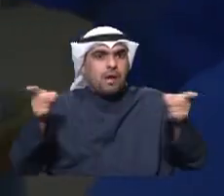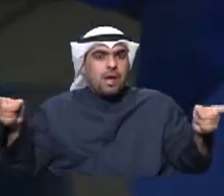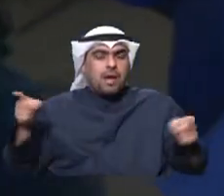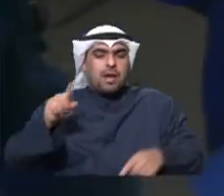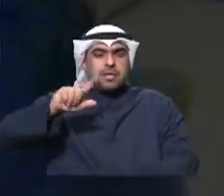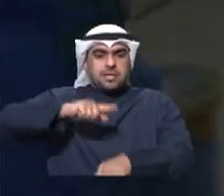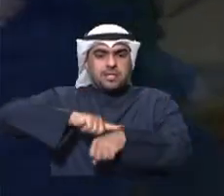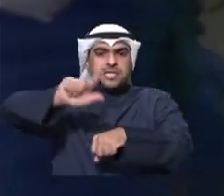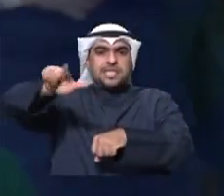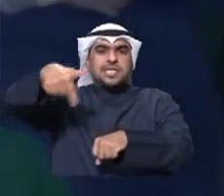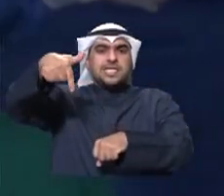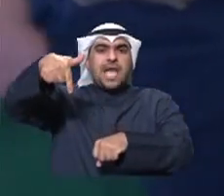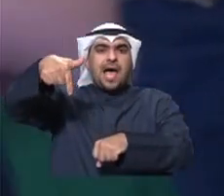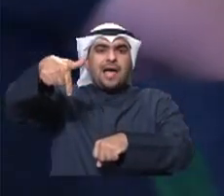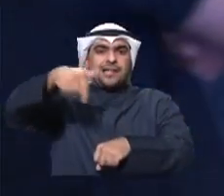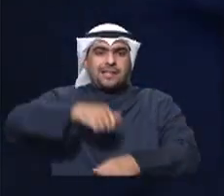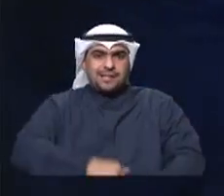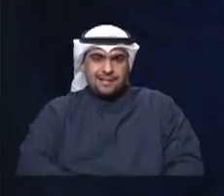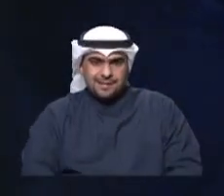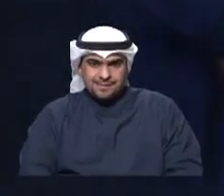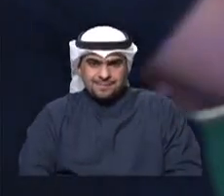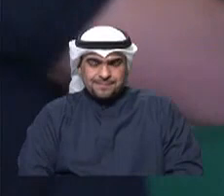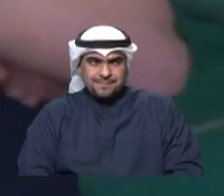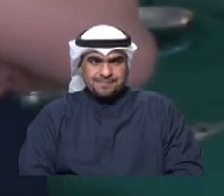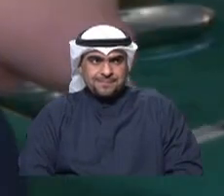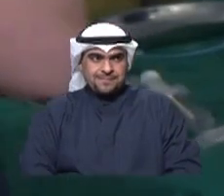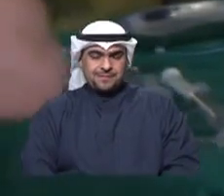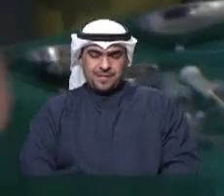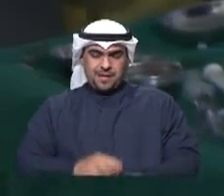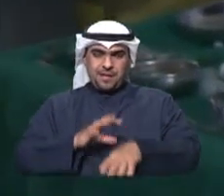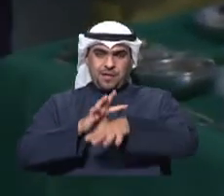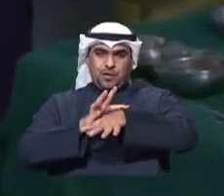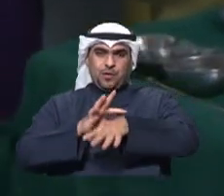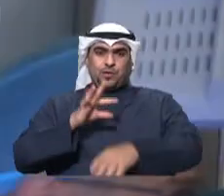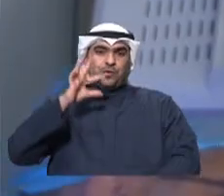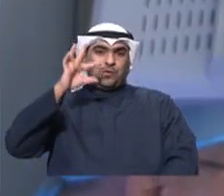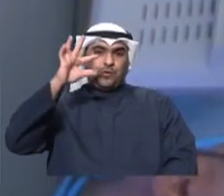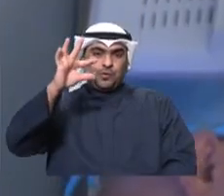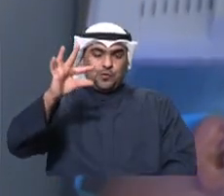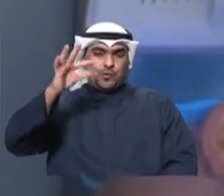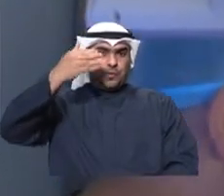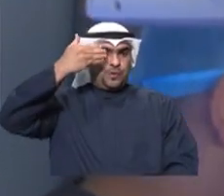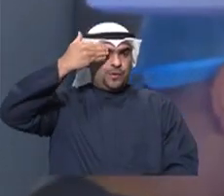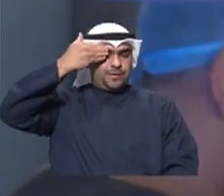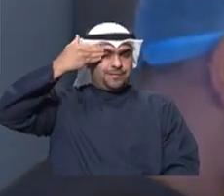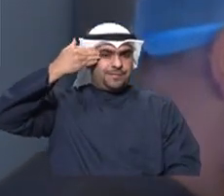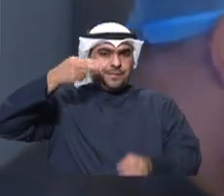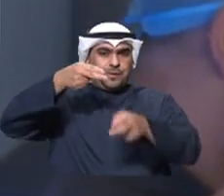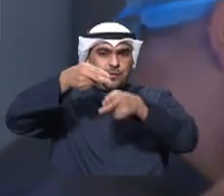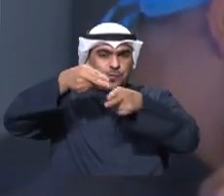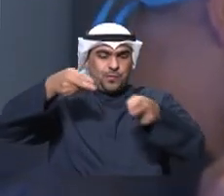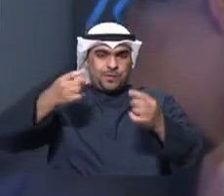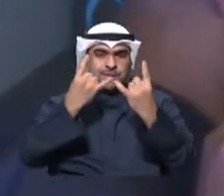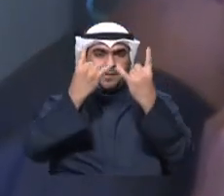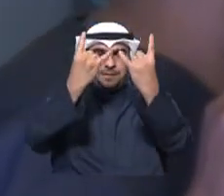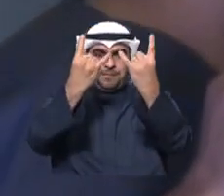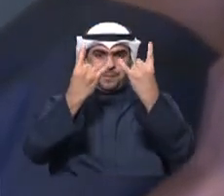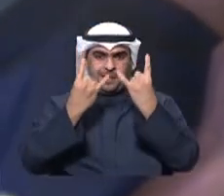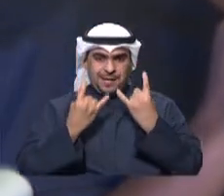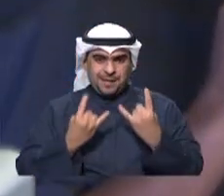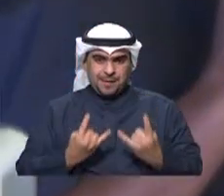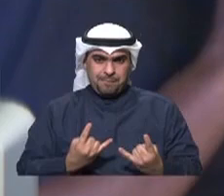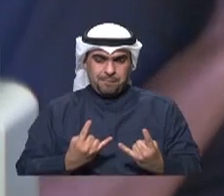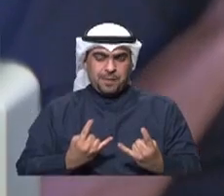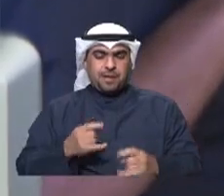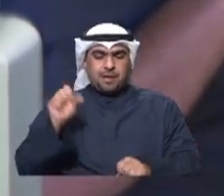هي ساحة للمواجهة. أبطالها أطباء الصحة في مركز صباح الأحمد للكلى والمسالك الذين أجروا أكثر